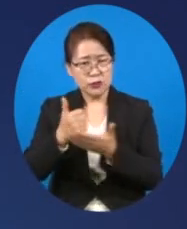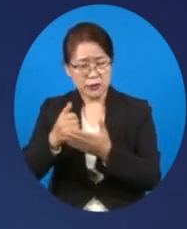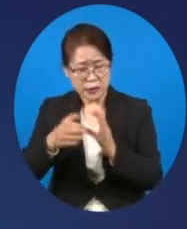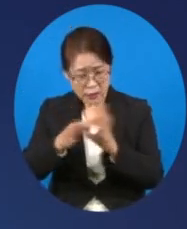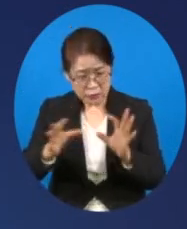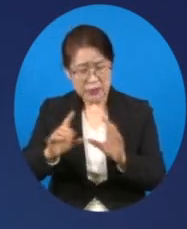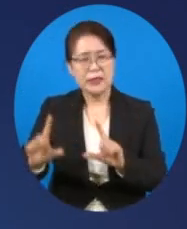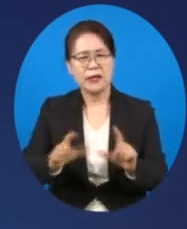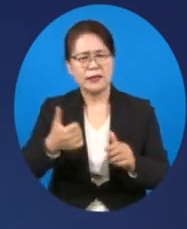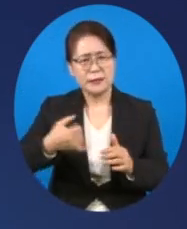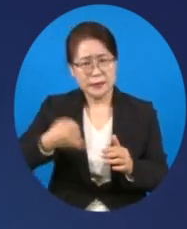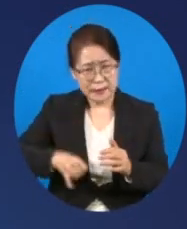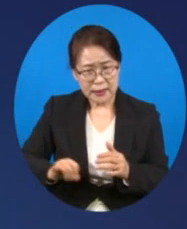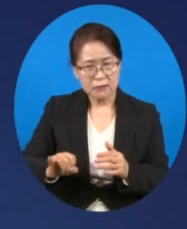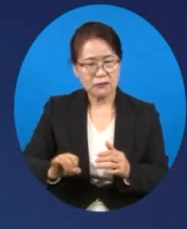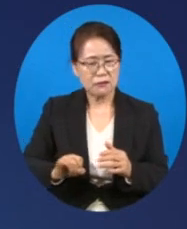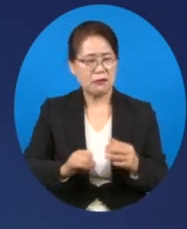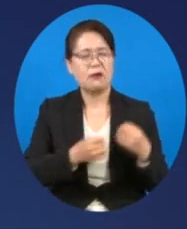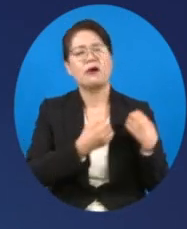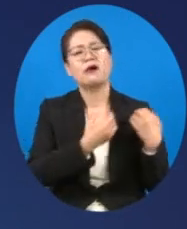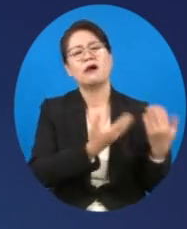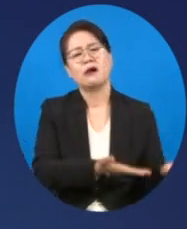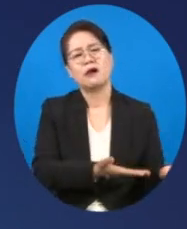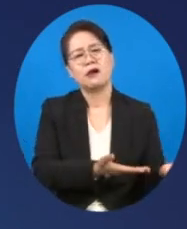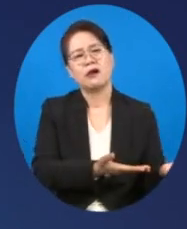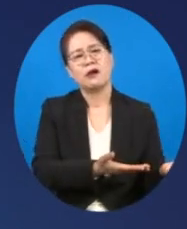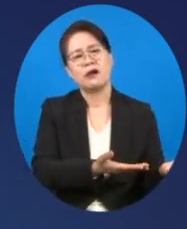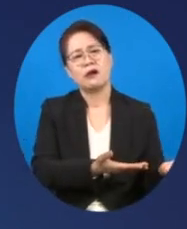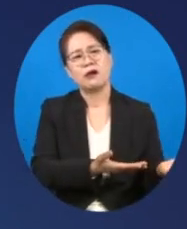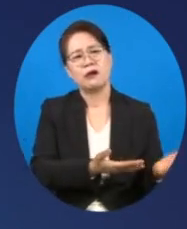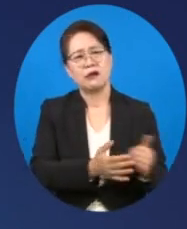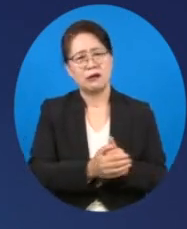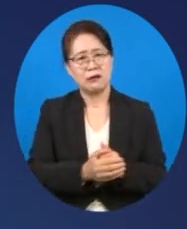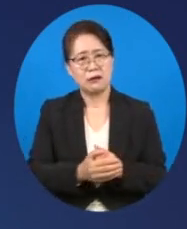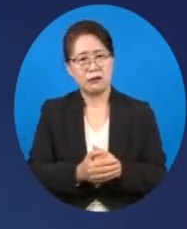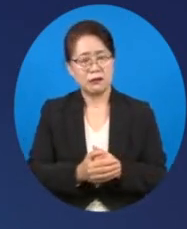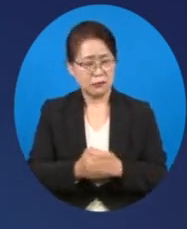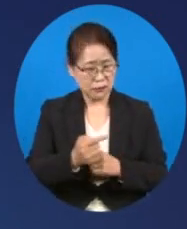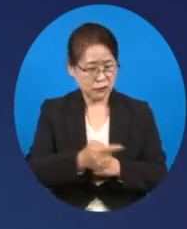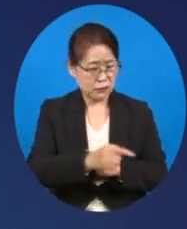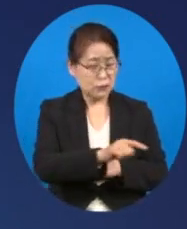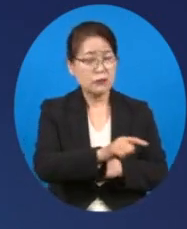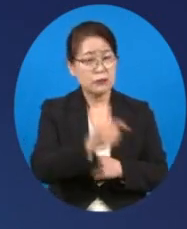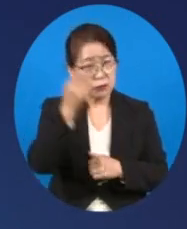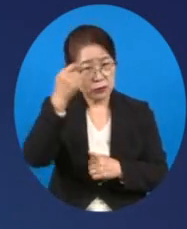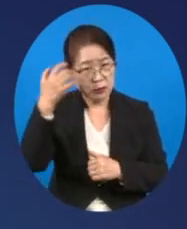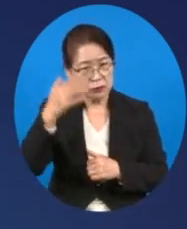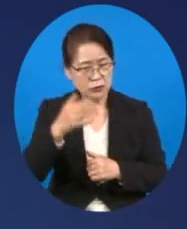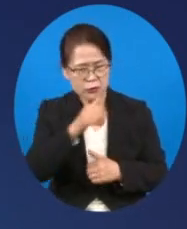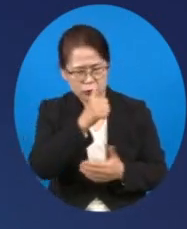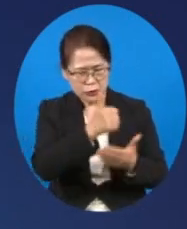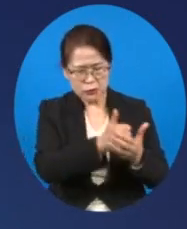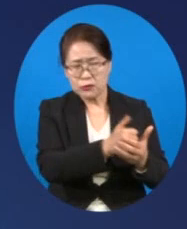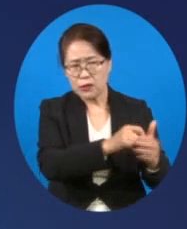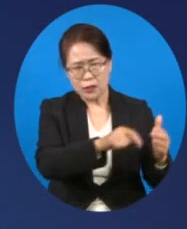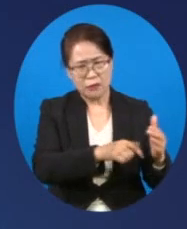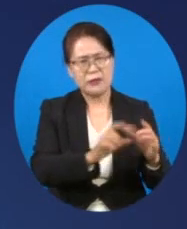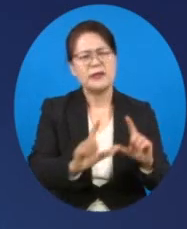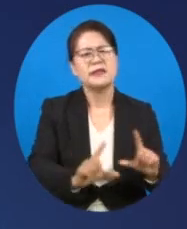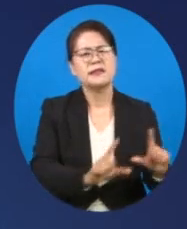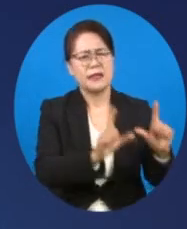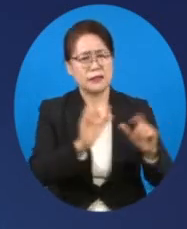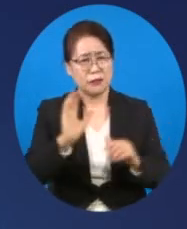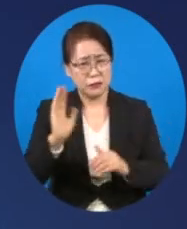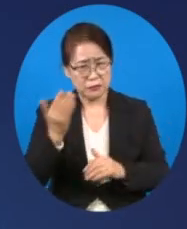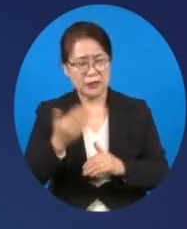자녀를 그냥 그대로 놔두면 여러분 그 영혼은 그 죄 가운데 그대로 있게 될 것입니다